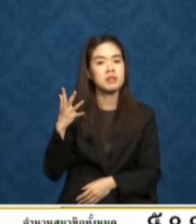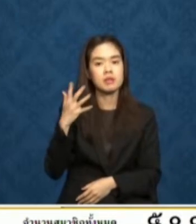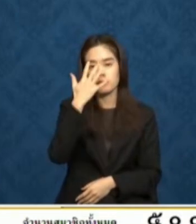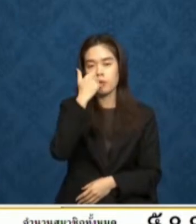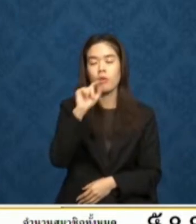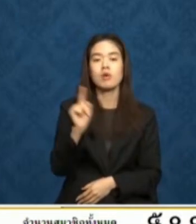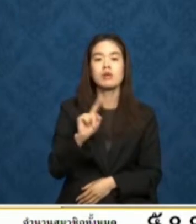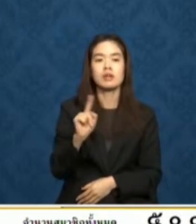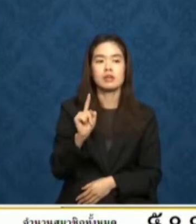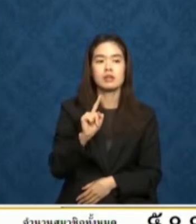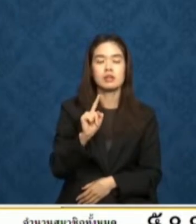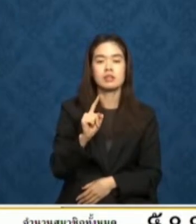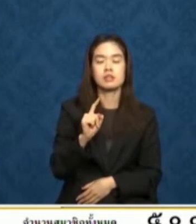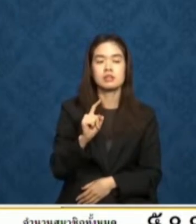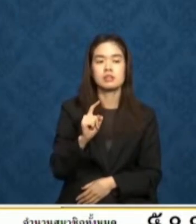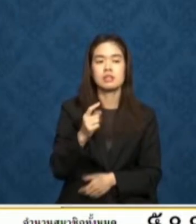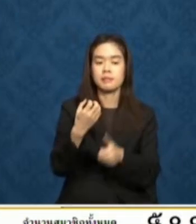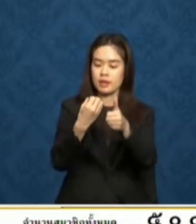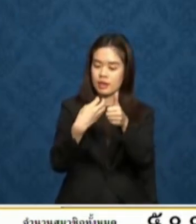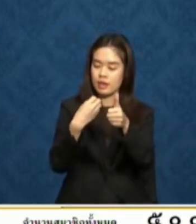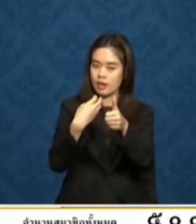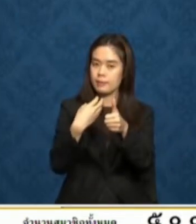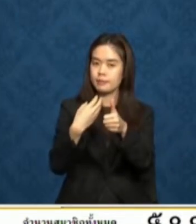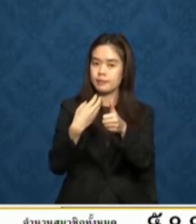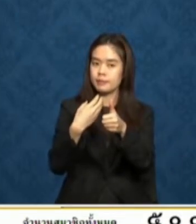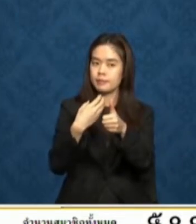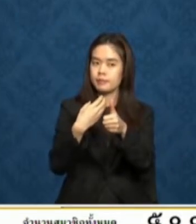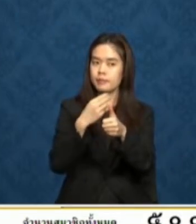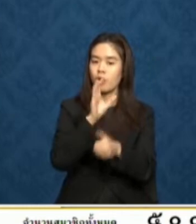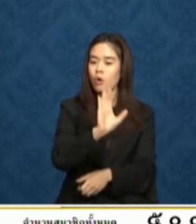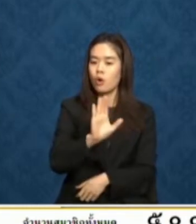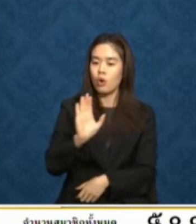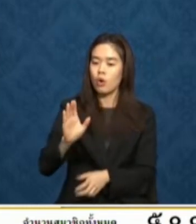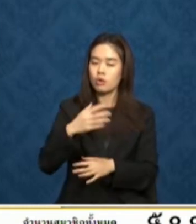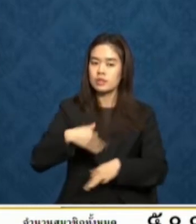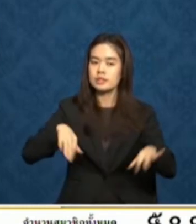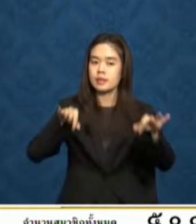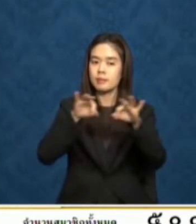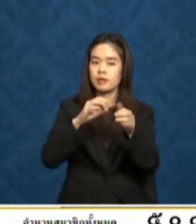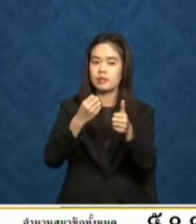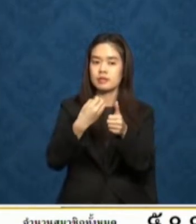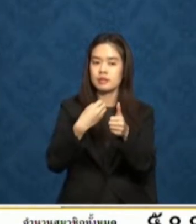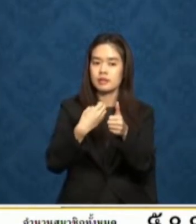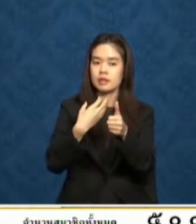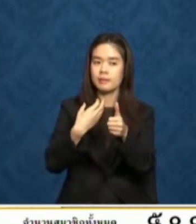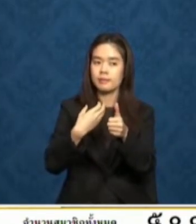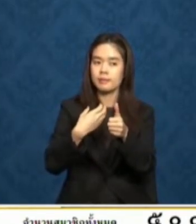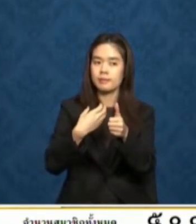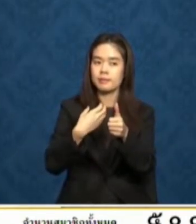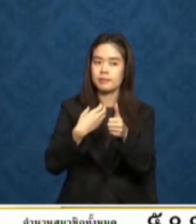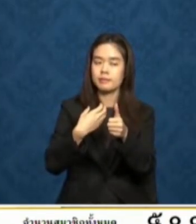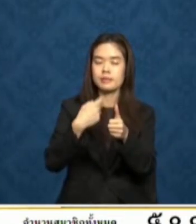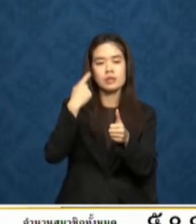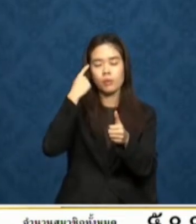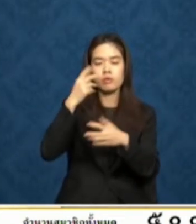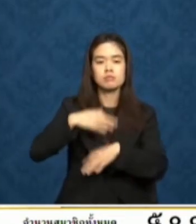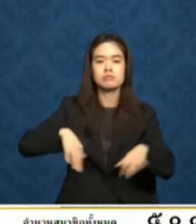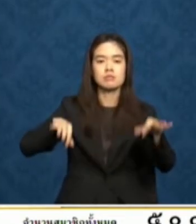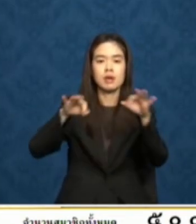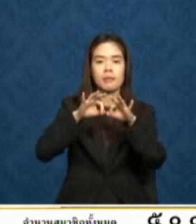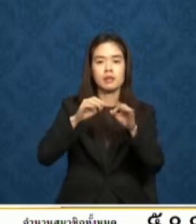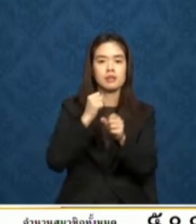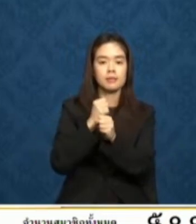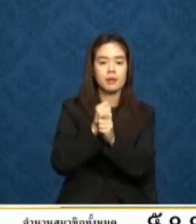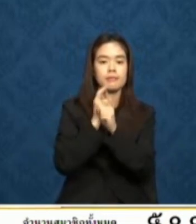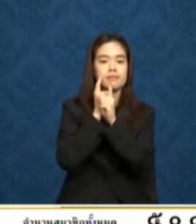เพรท้ายทสุดแล้วข้อเสนอที่สำคญของท่านเห่านี้รัฐหรอหนวยงานที่เกี่ยวข้องอาไม่จำเป็นต้องไปทำ